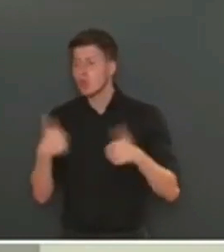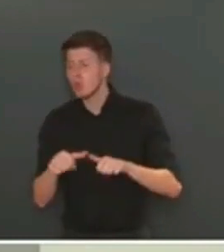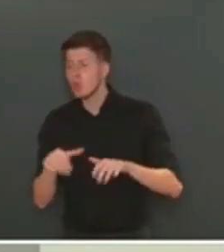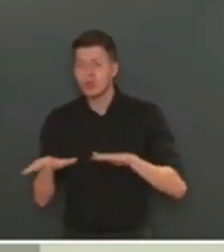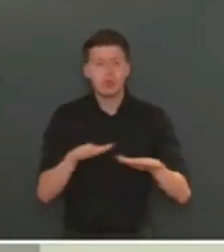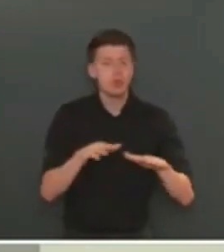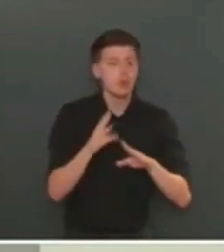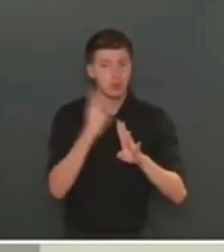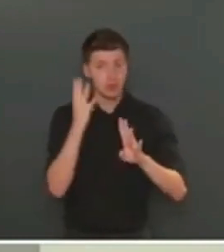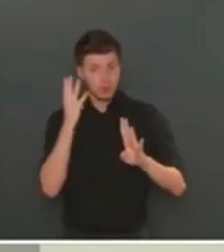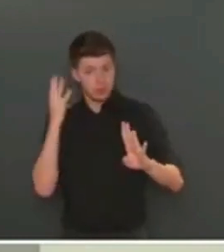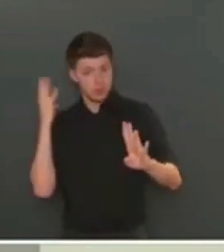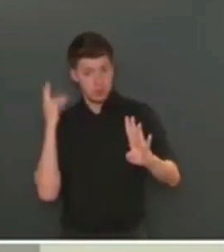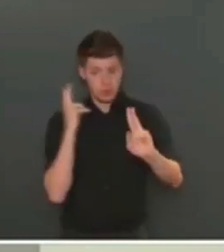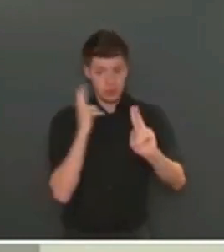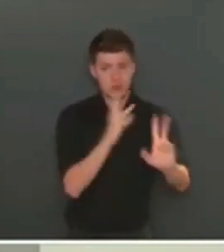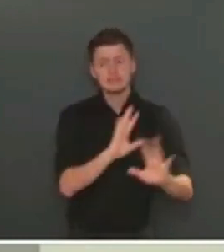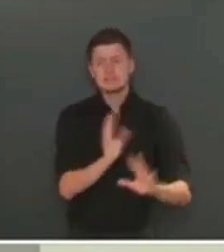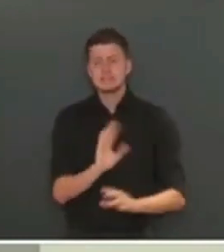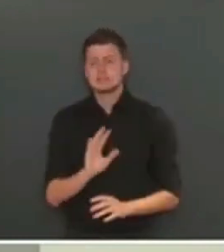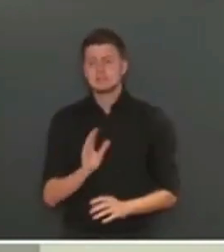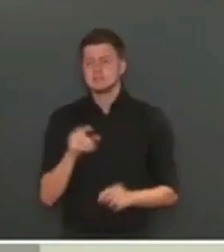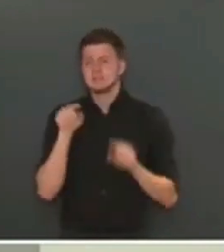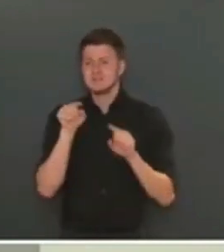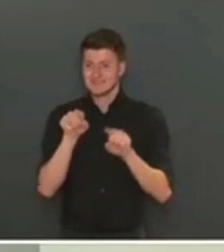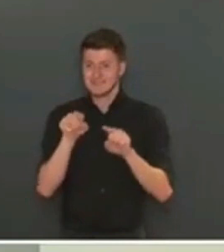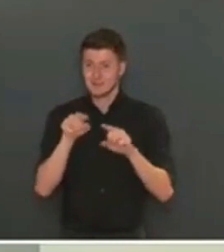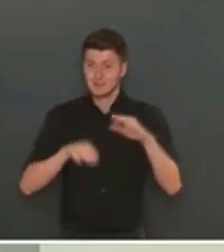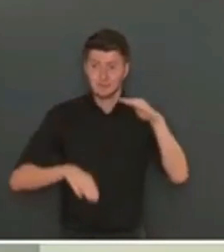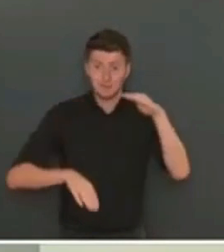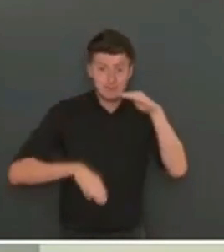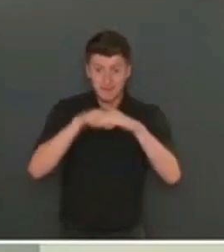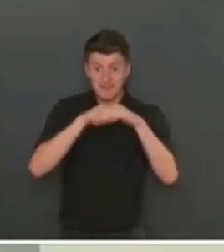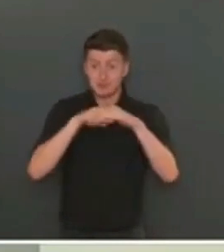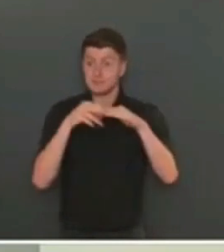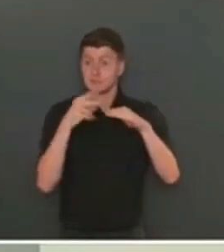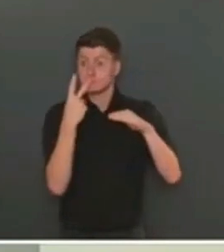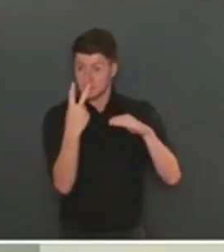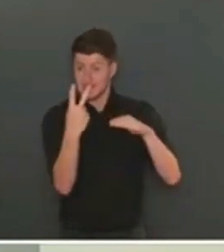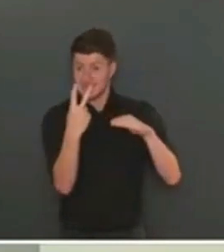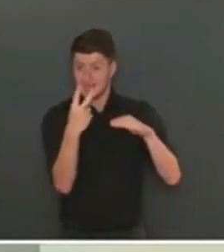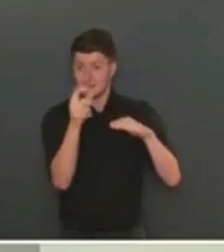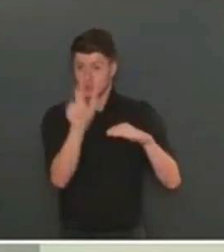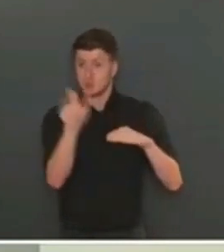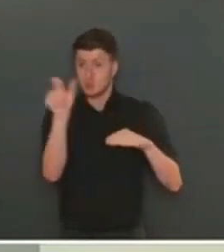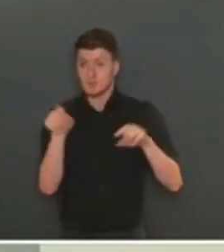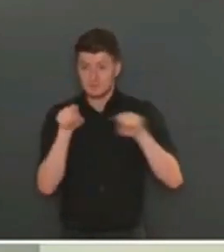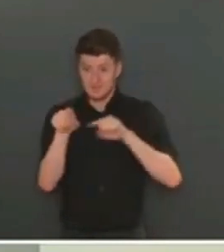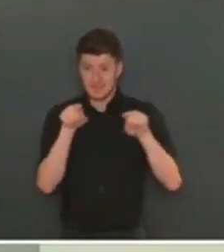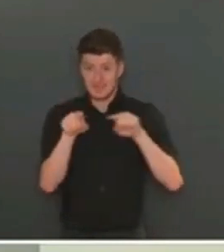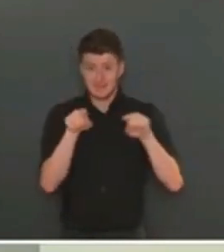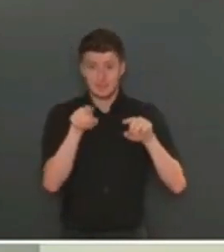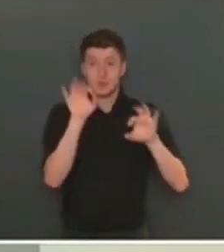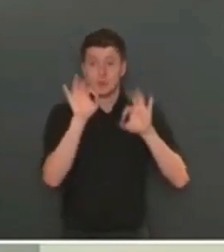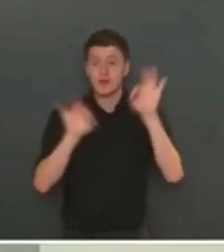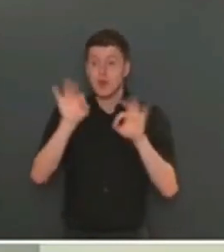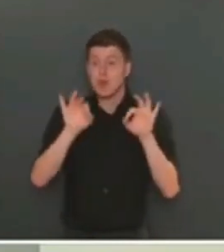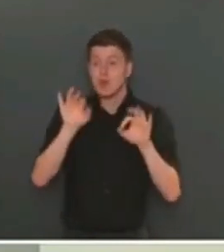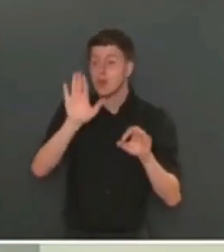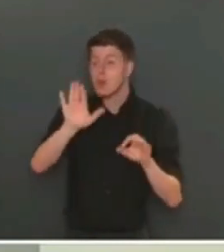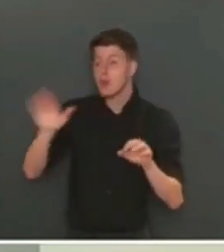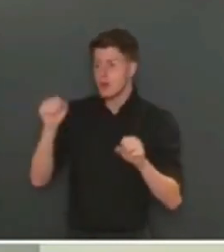des files d'attente. Alors, pour être tout à fait clair, il s'agit ici d'un maximum de deux personnes. Les magasins